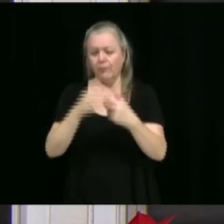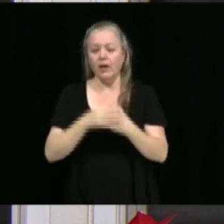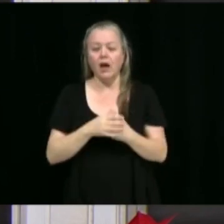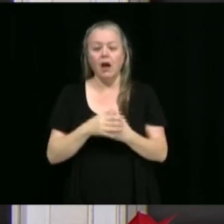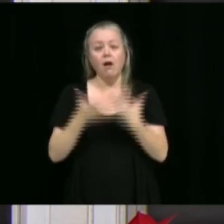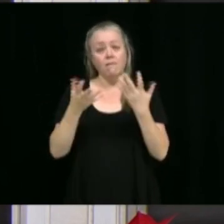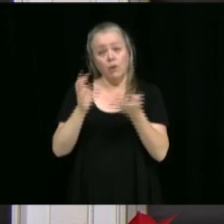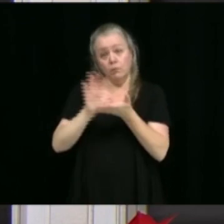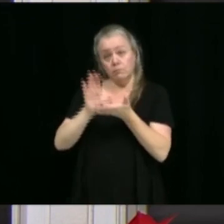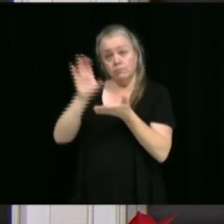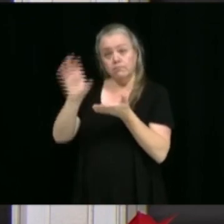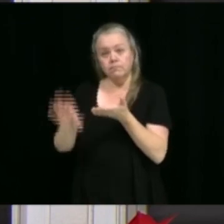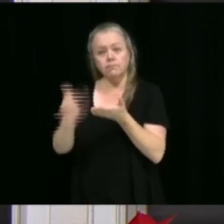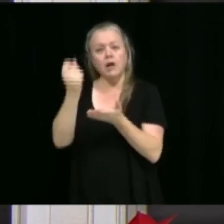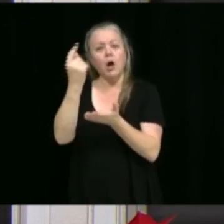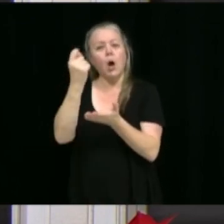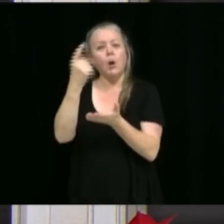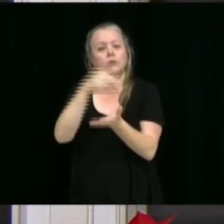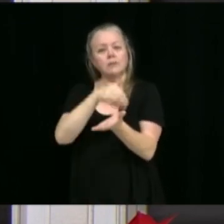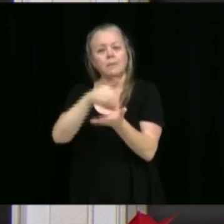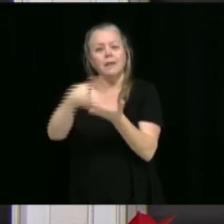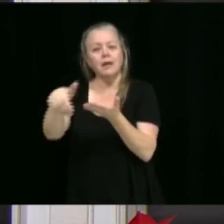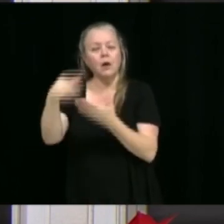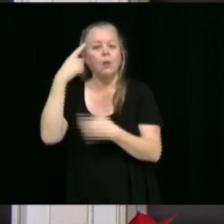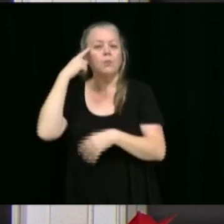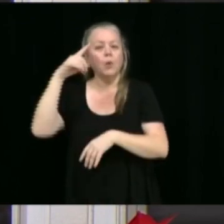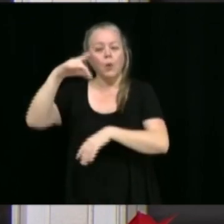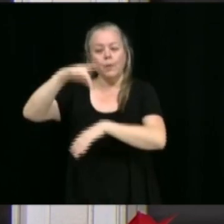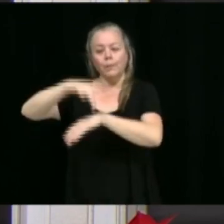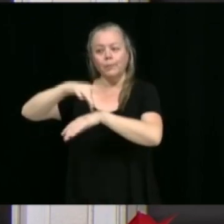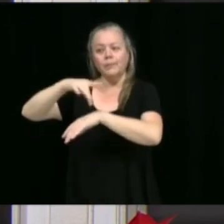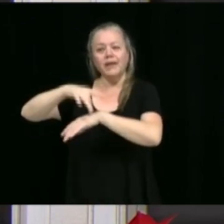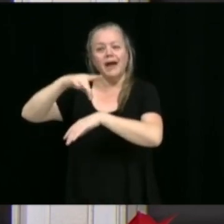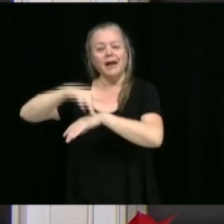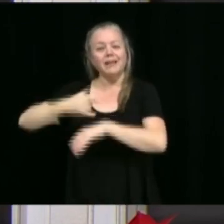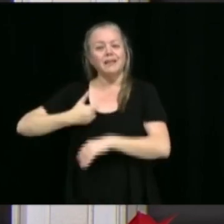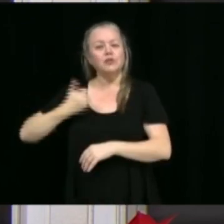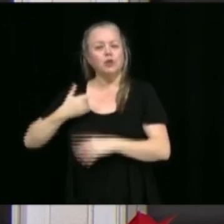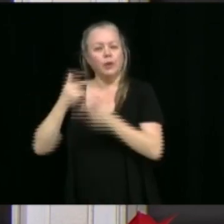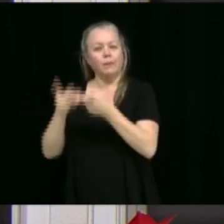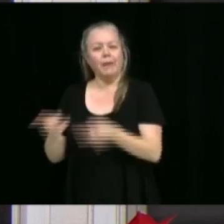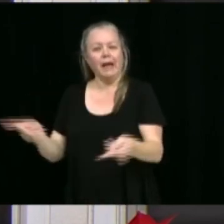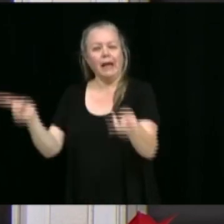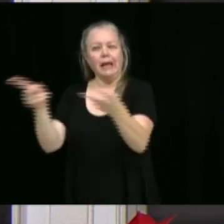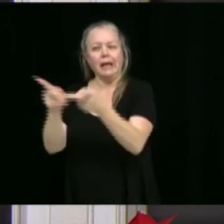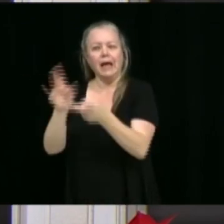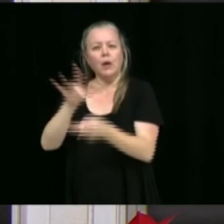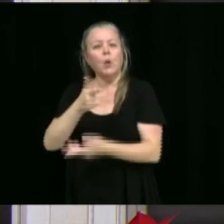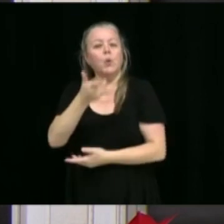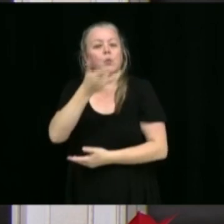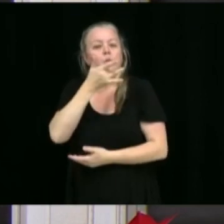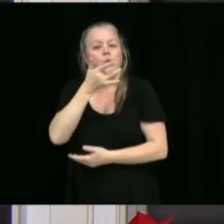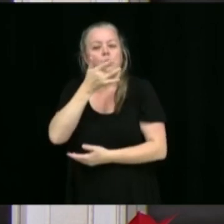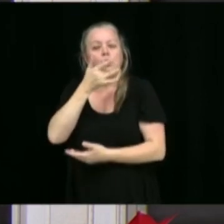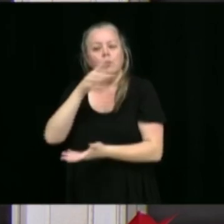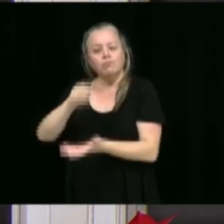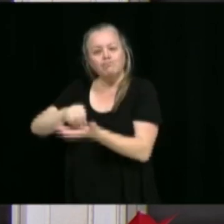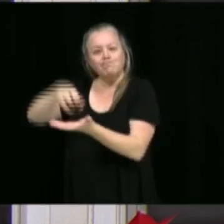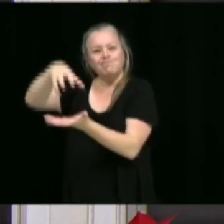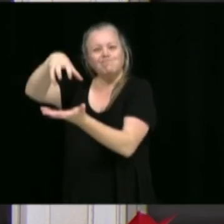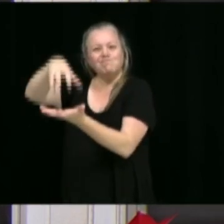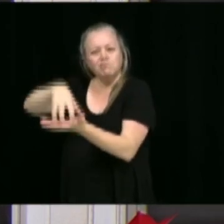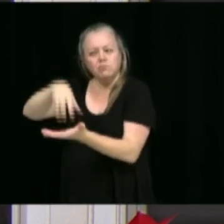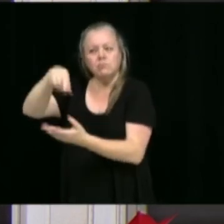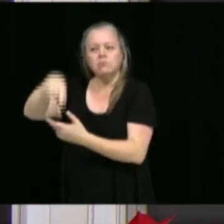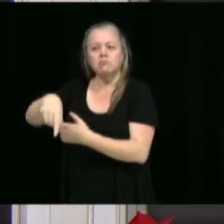près de 11 millions de dollars dans le parc Terre des Jeunes pour y aménager, entre autres, une infrastructure multifonctionnelle qui